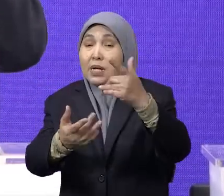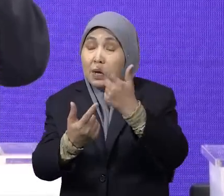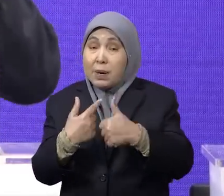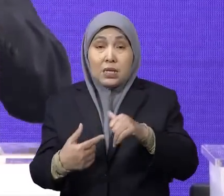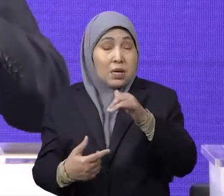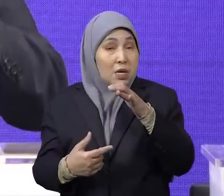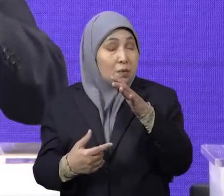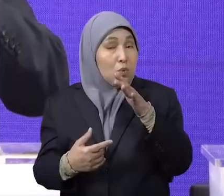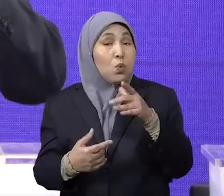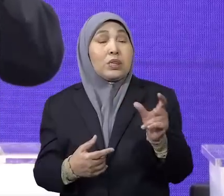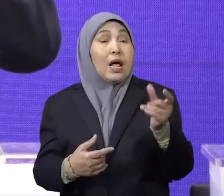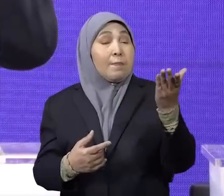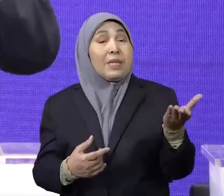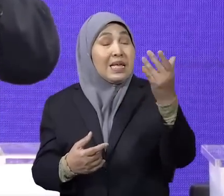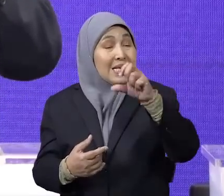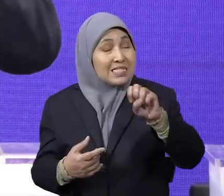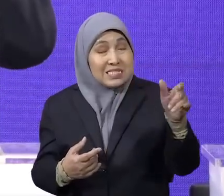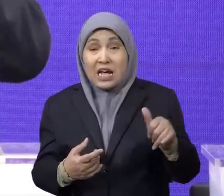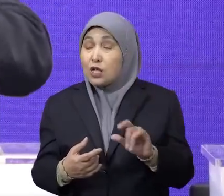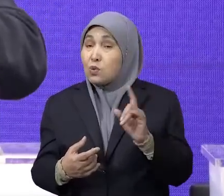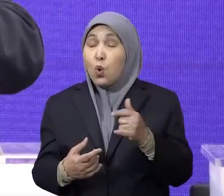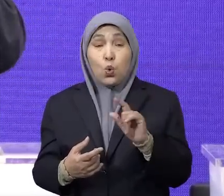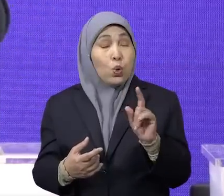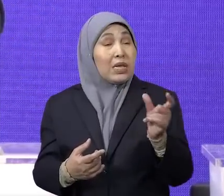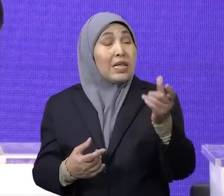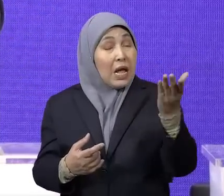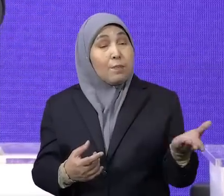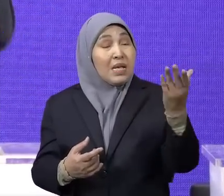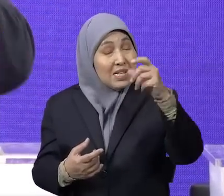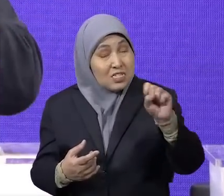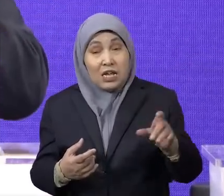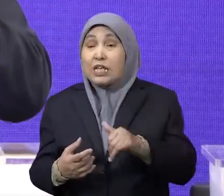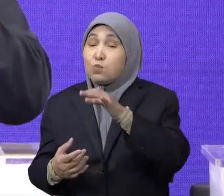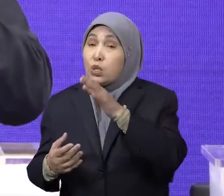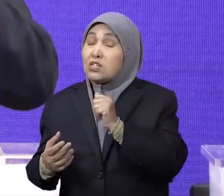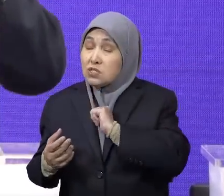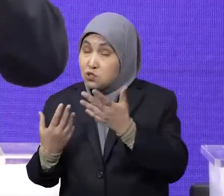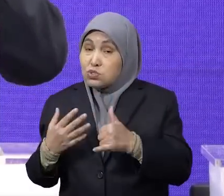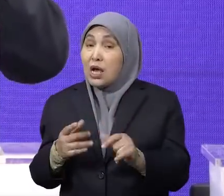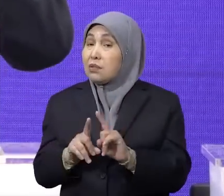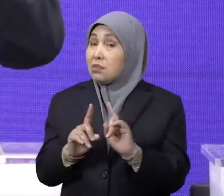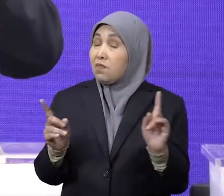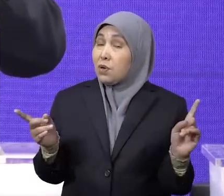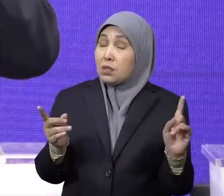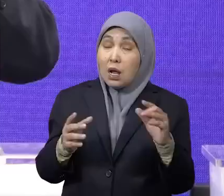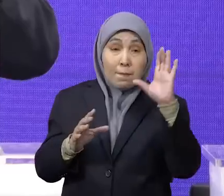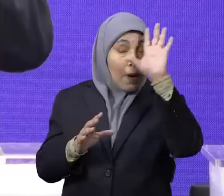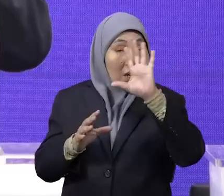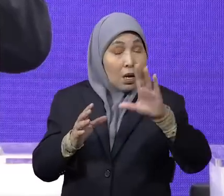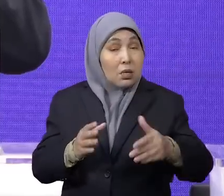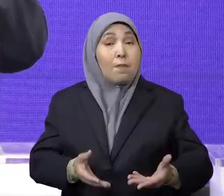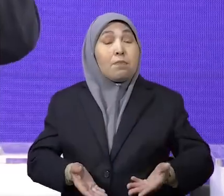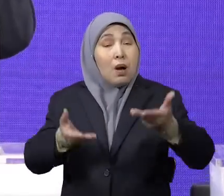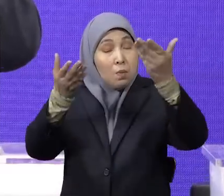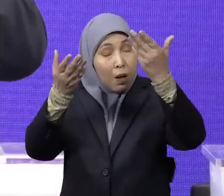ibu Nabi Isa sendiri, bukan Nabi Isa sahaja yang luar biasa, ibu dia sendiri dah luar biasa dah. Gambaran tentang kemuliaan yang Allah Ta'ala